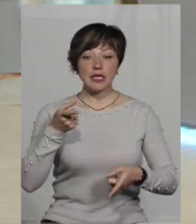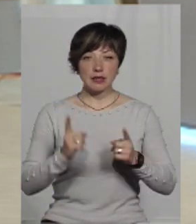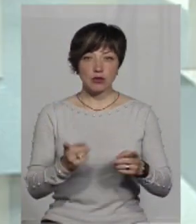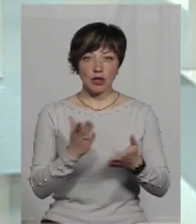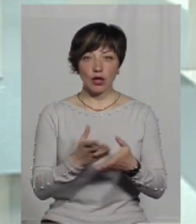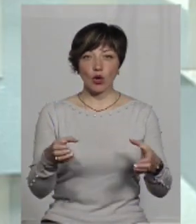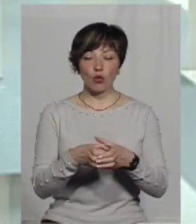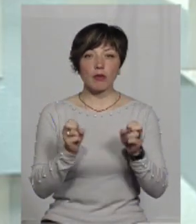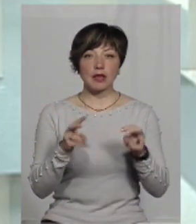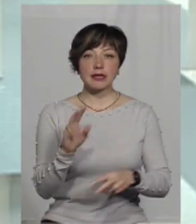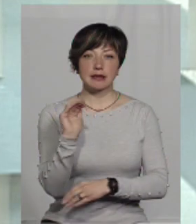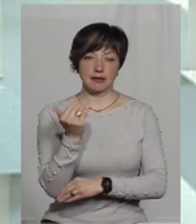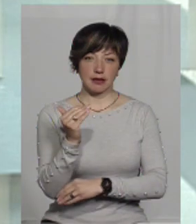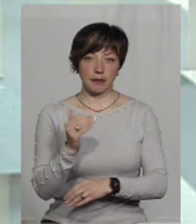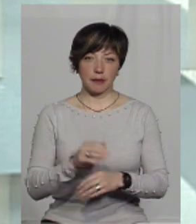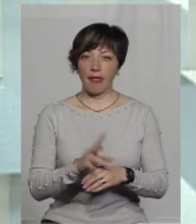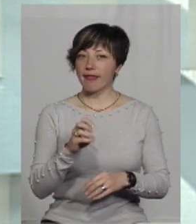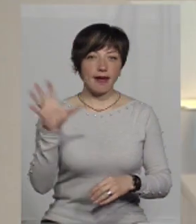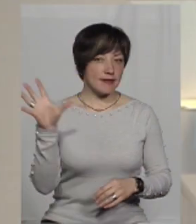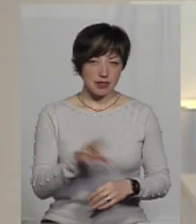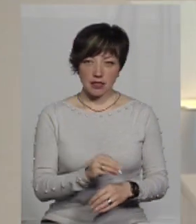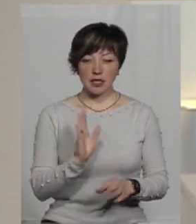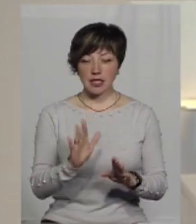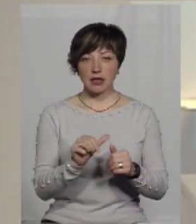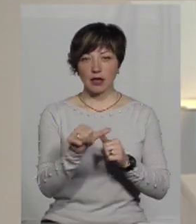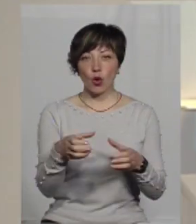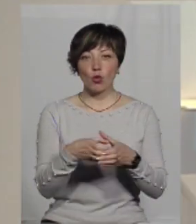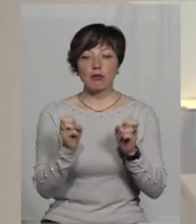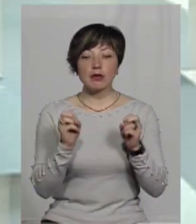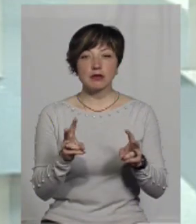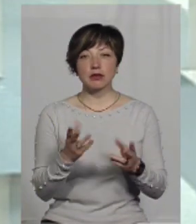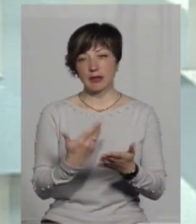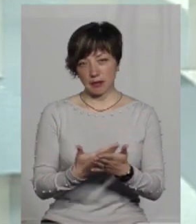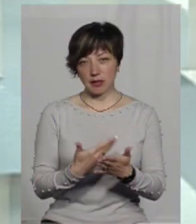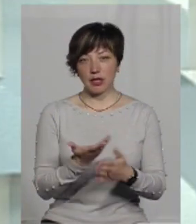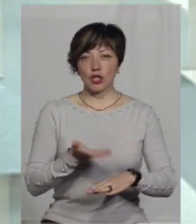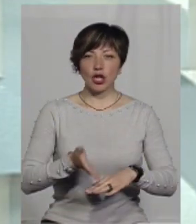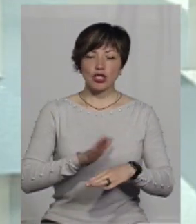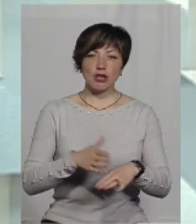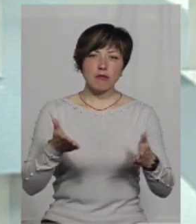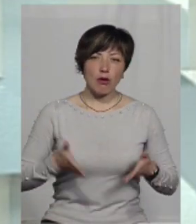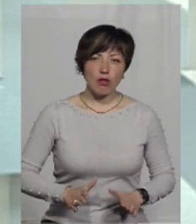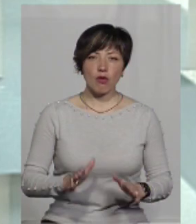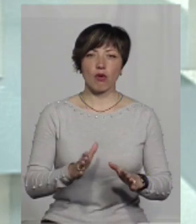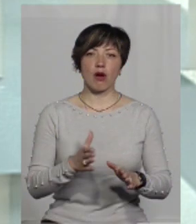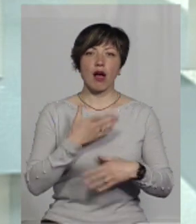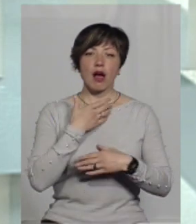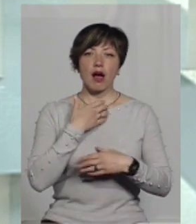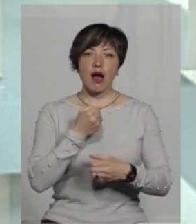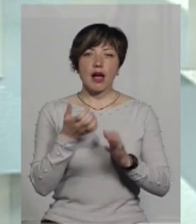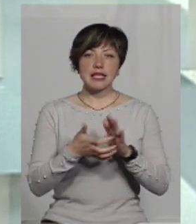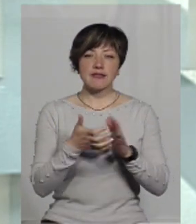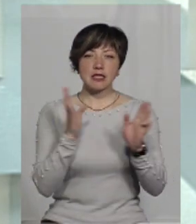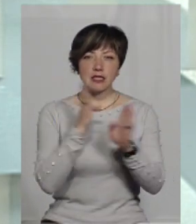дійсно група ризику, дитина з групи ризику. Не всіх, а тільки коли група ризику. Так, тобто тяжкі пологи, асфіксія